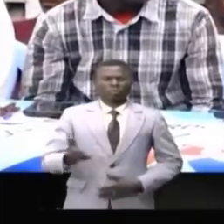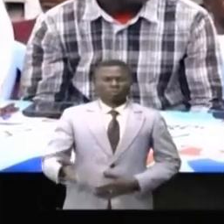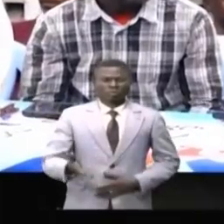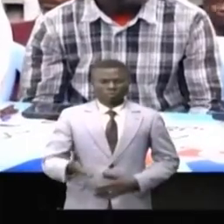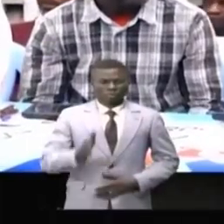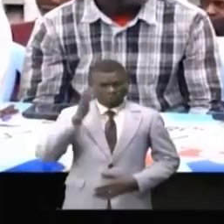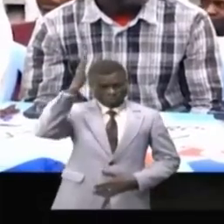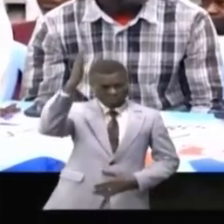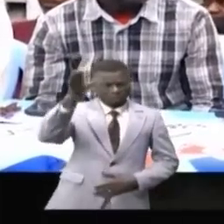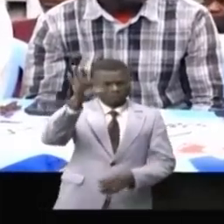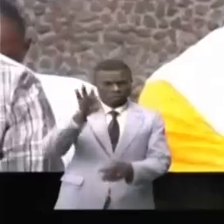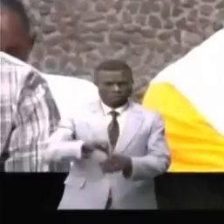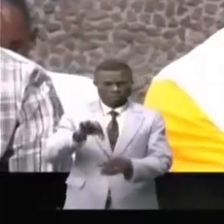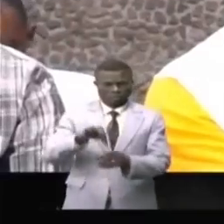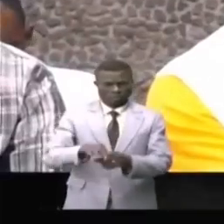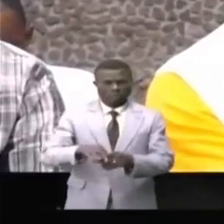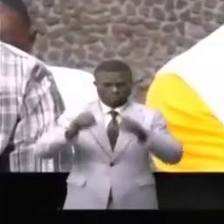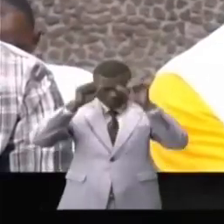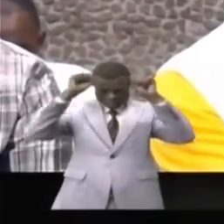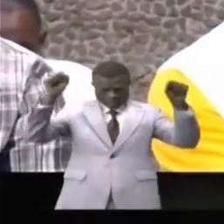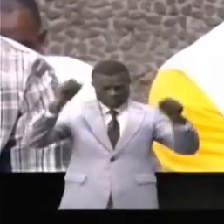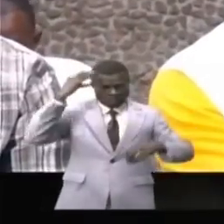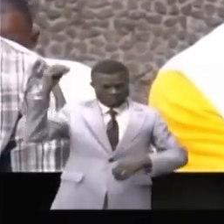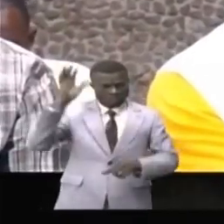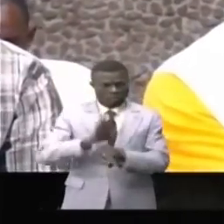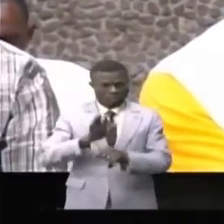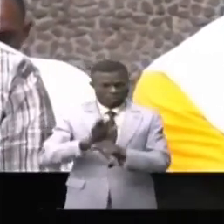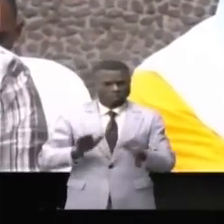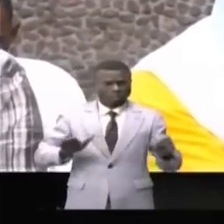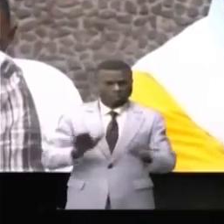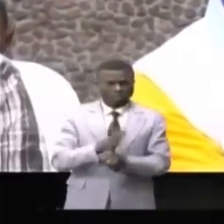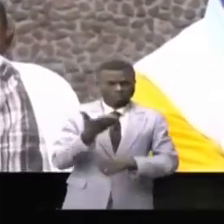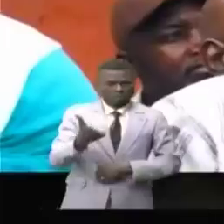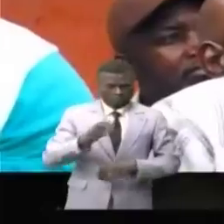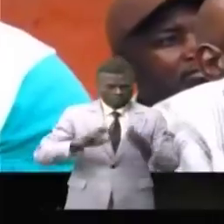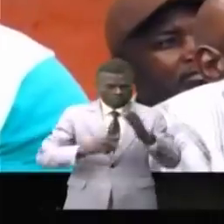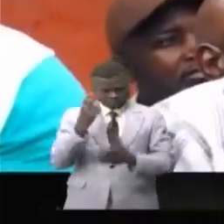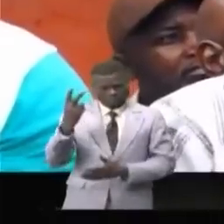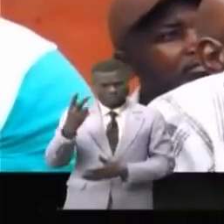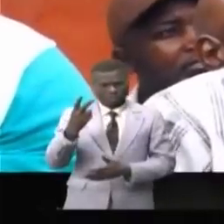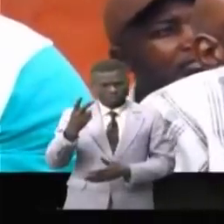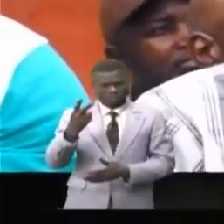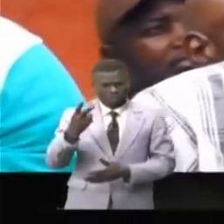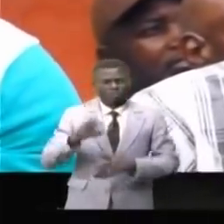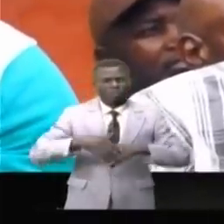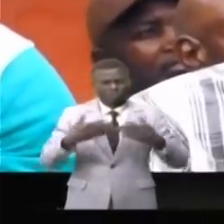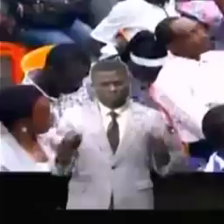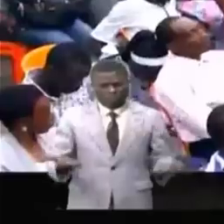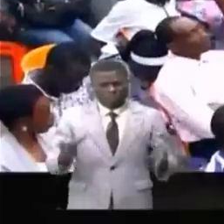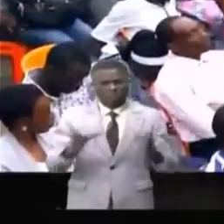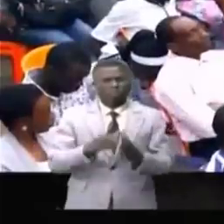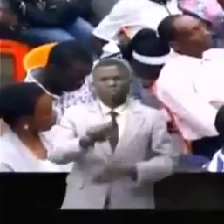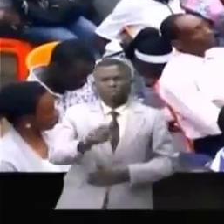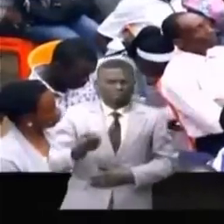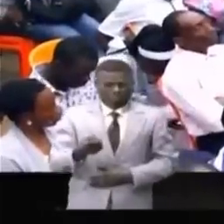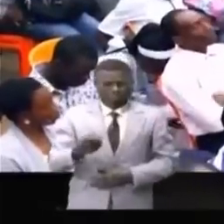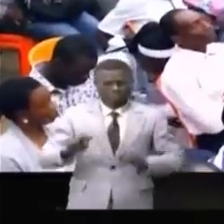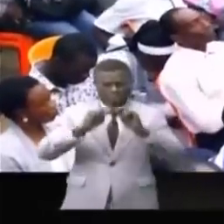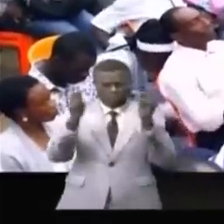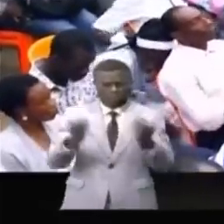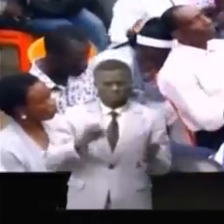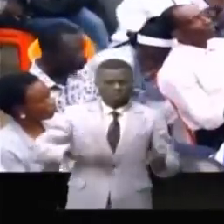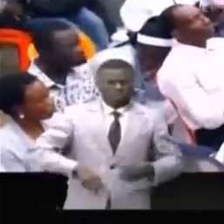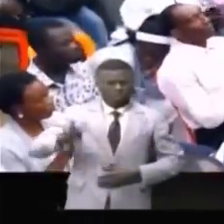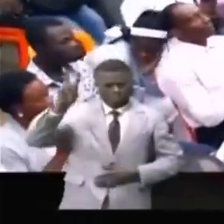la prochaine présidentielle avec grand espoir d'y rempiler pour un second mandat. Comment ? Avec qui ? La cellule de